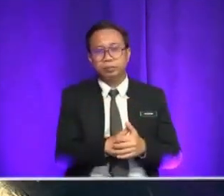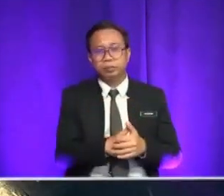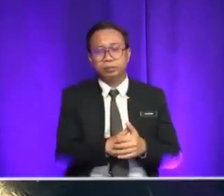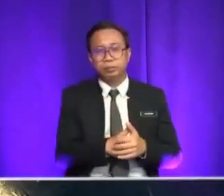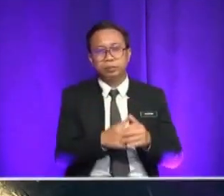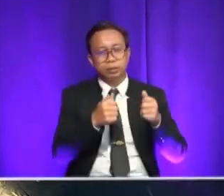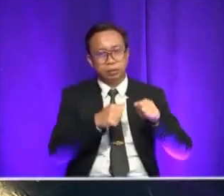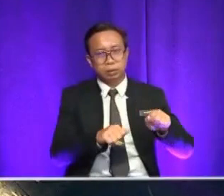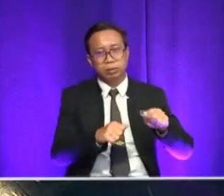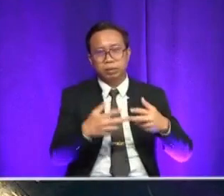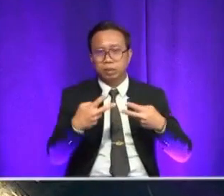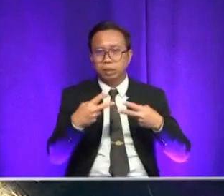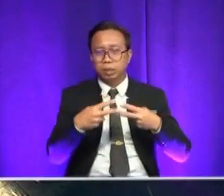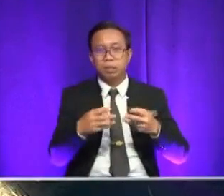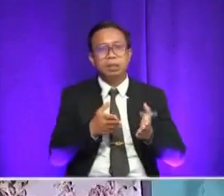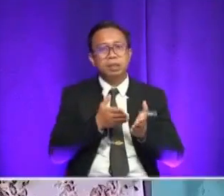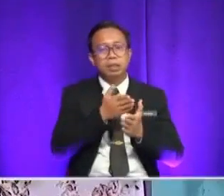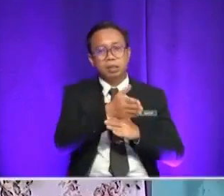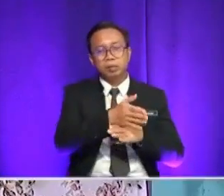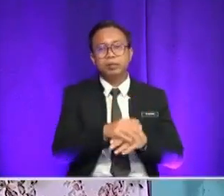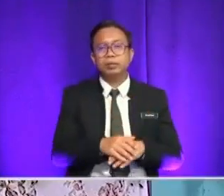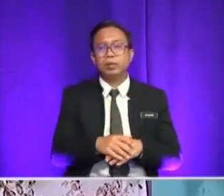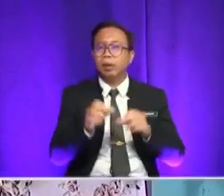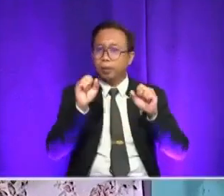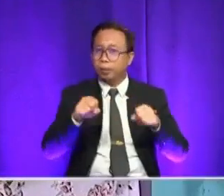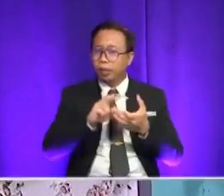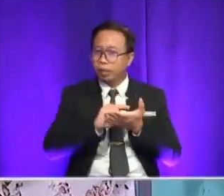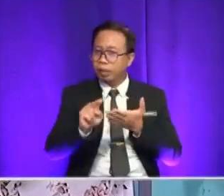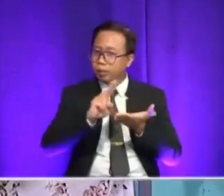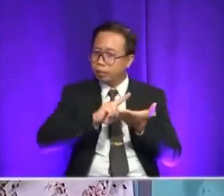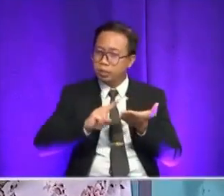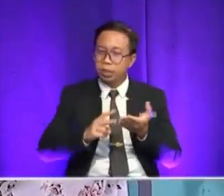arus elektrik lalu. Jadi dekat sini sepatutnya dapat nilai bacaan berapa?